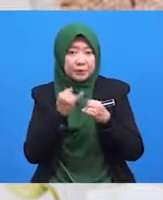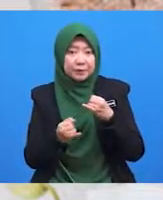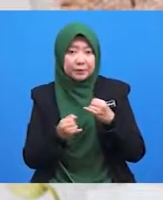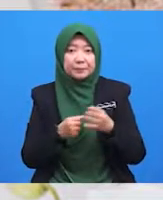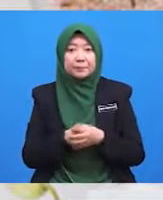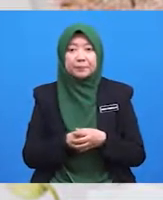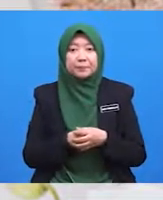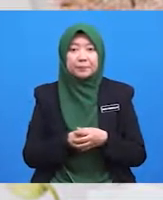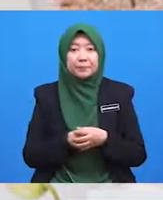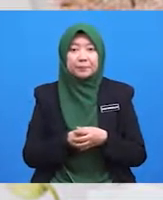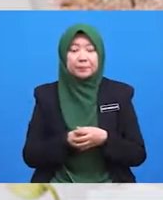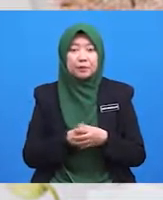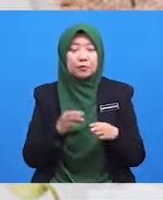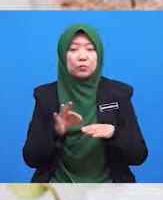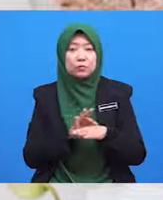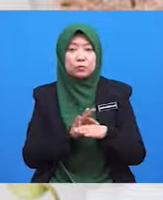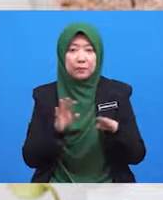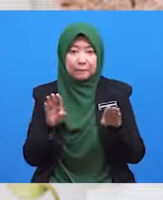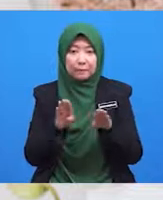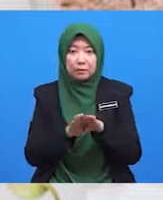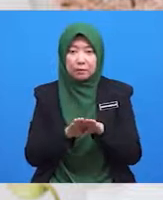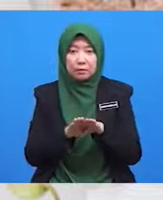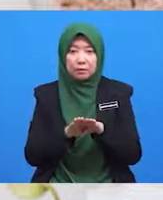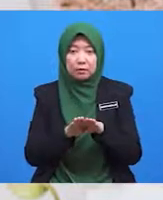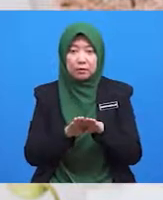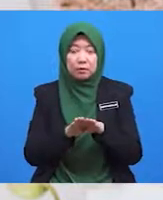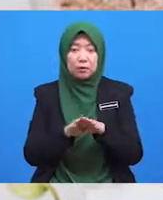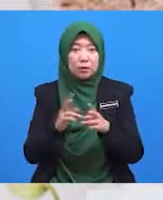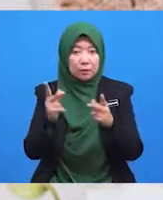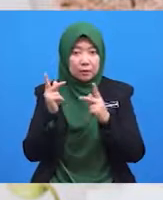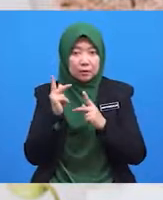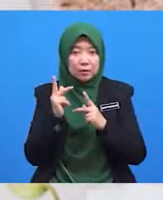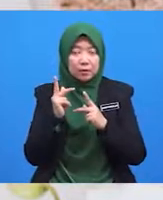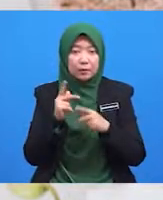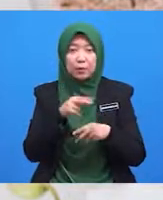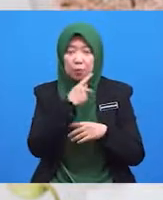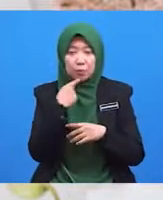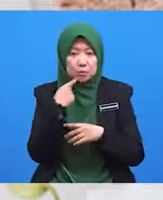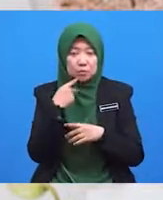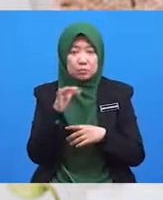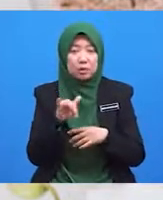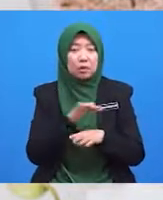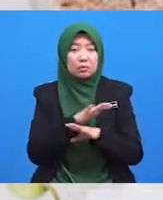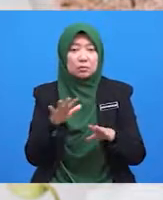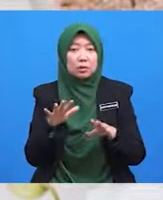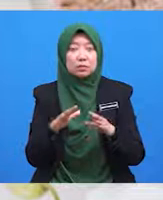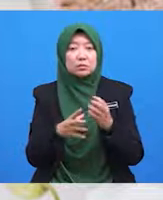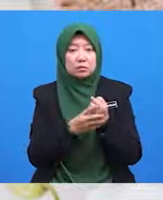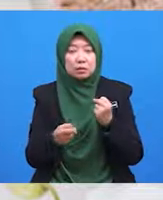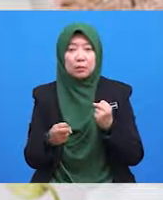terakhir, ia berfungsi sebagai mengembalikan protein yang tidak diserap